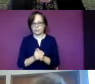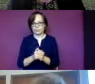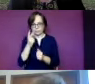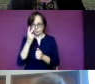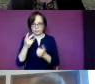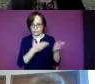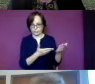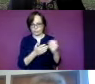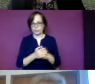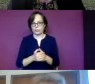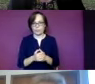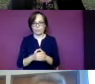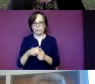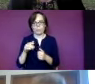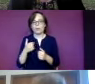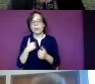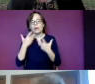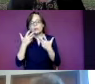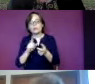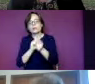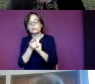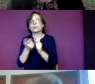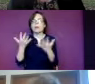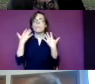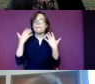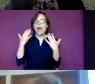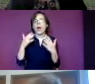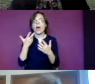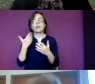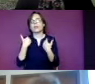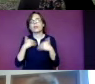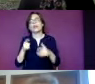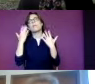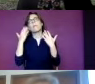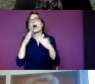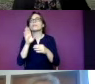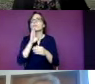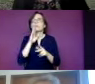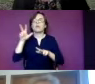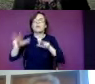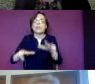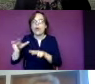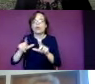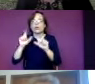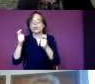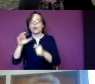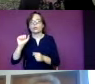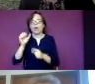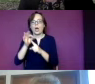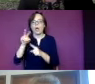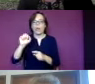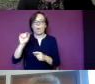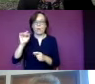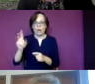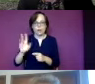z drugiej strony dinozaurami czy oczkami wodnymi, zjeżdżalniami jak w akwaparkach. Tylko park rozrywki,